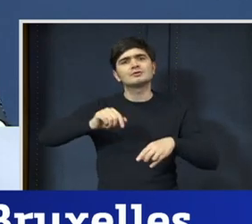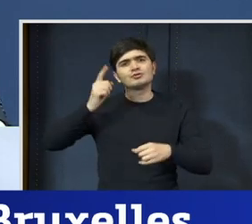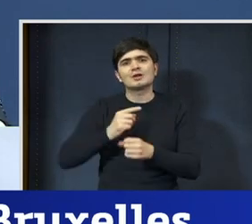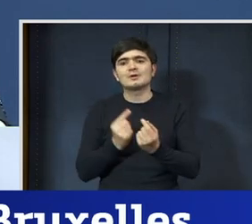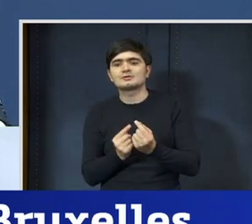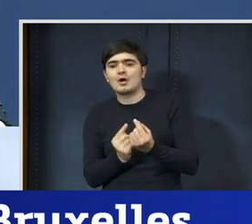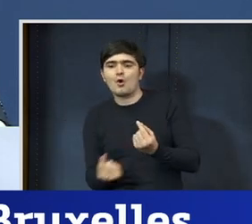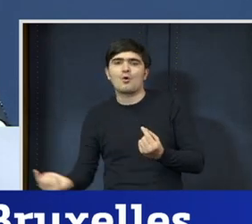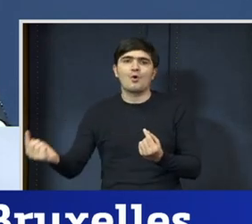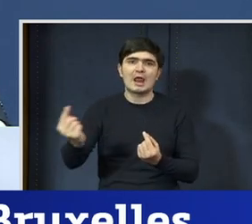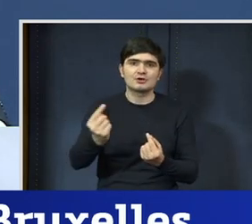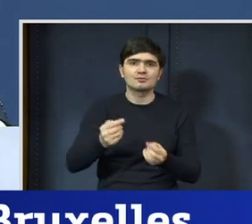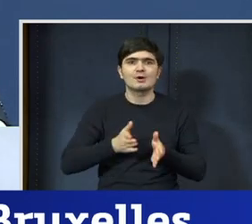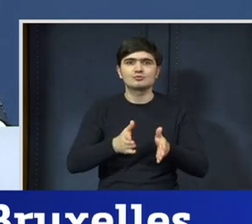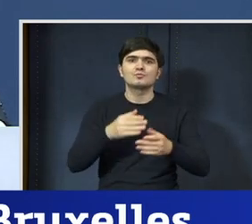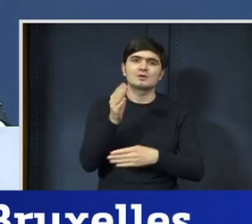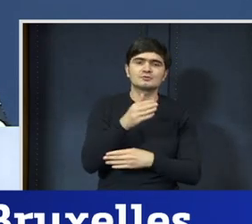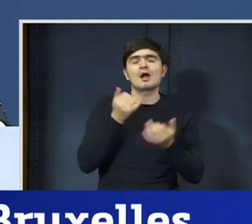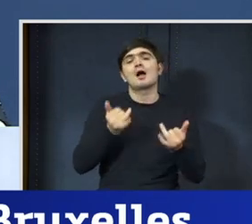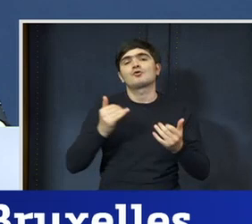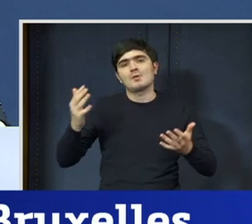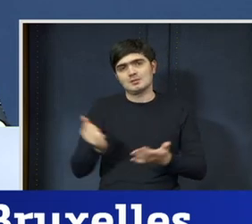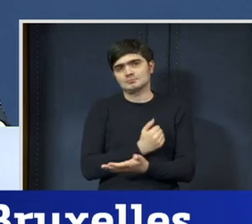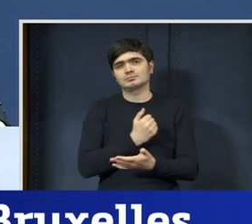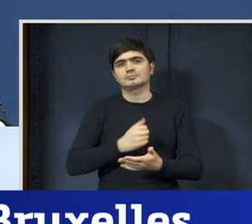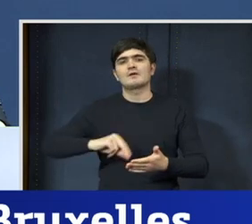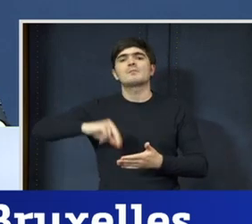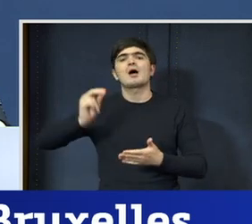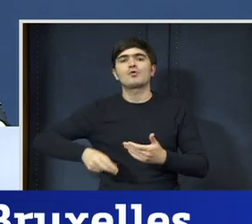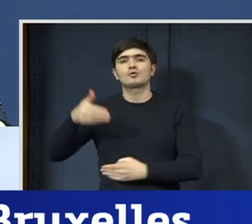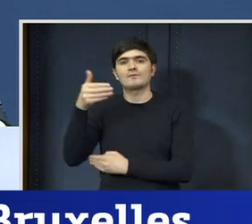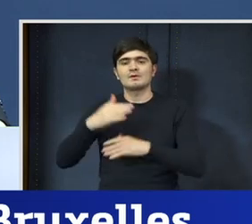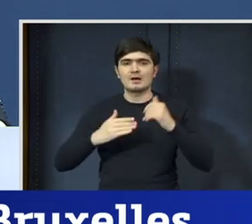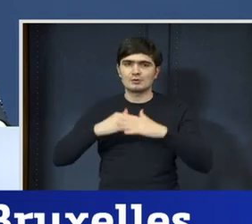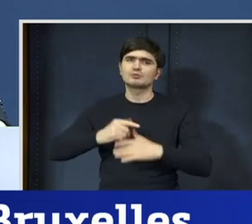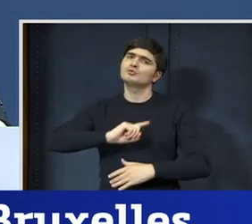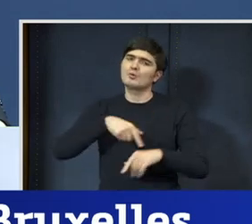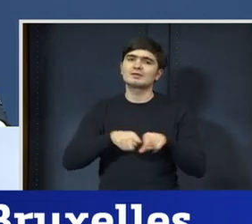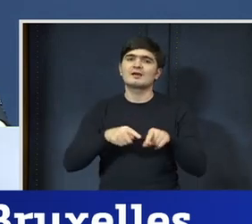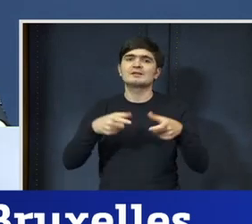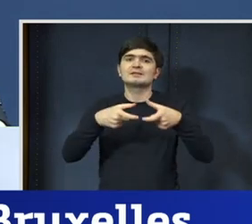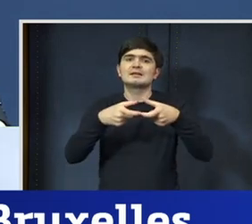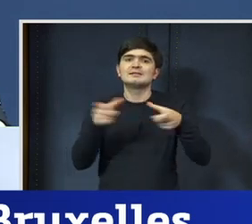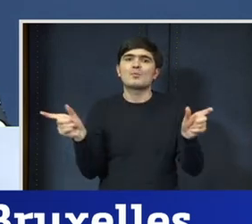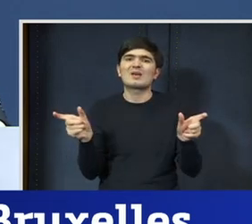drumul național alăturat. Ei bine, în sfârșit s-a ajuns la un acord cu acel constructor și se poate debloca